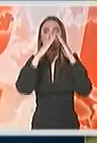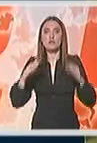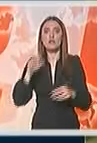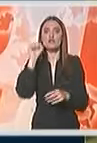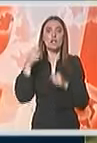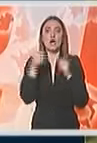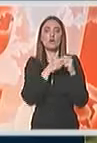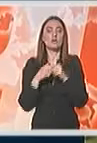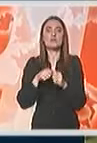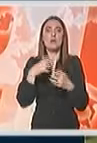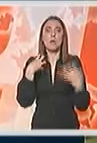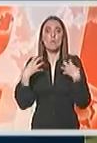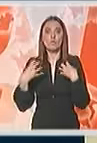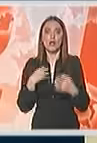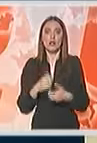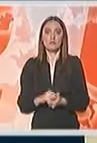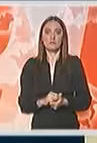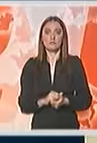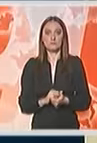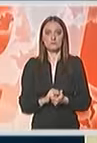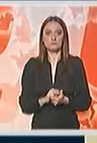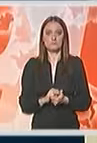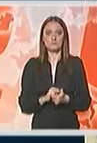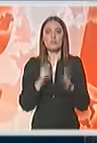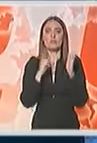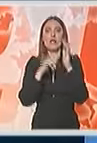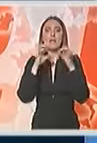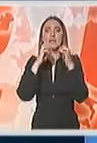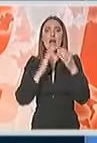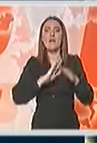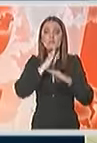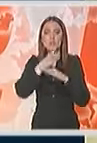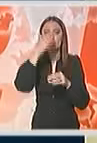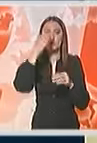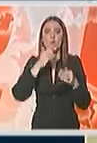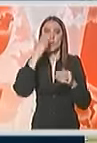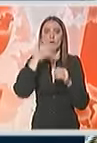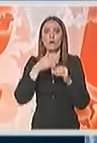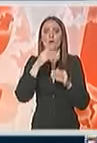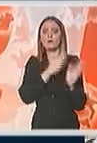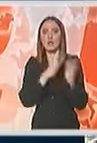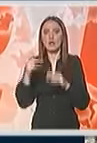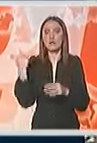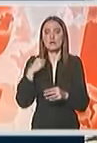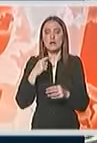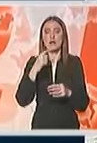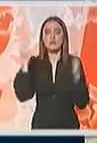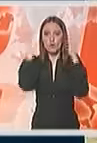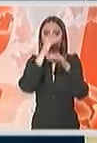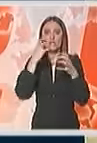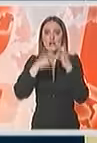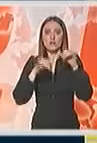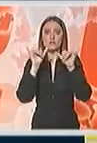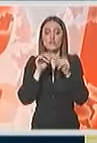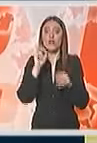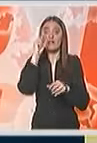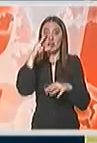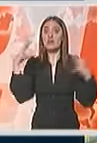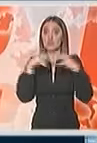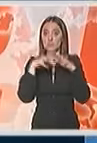da organizuju mundijal. NBA Liga ulazi u finiš regularnog dela sezone. U noći između srede i četvrtka odigrano je